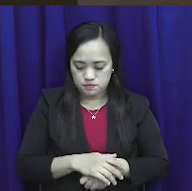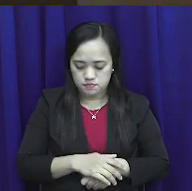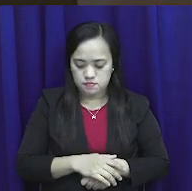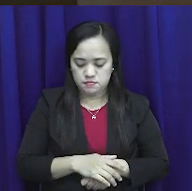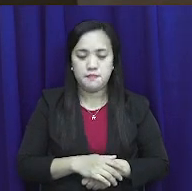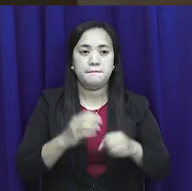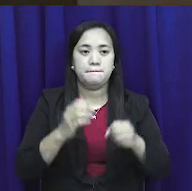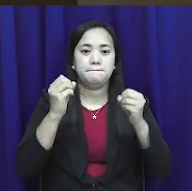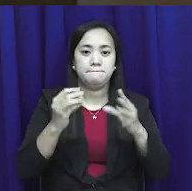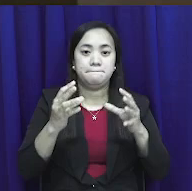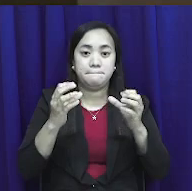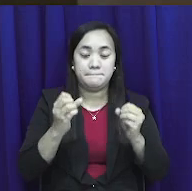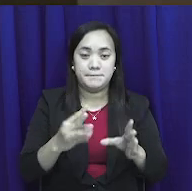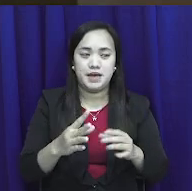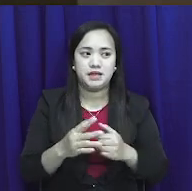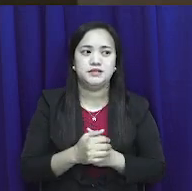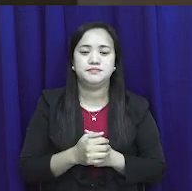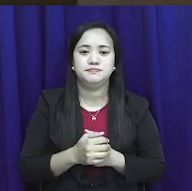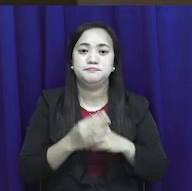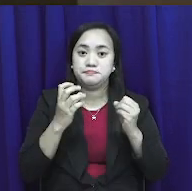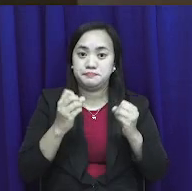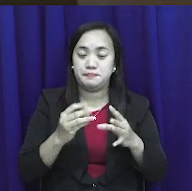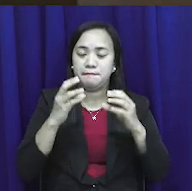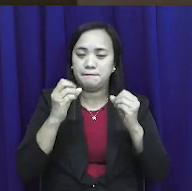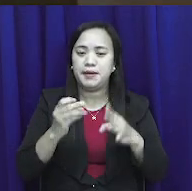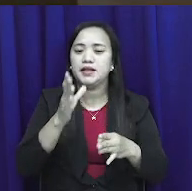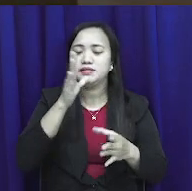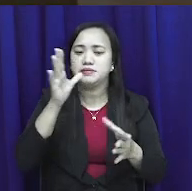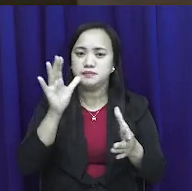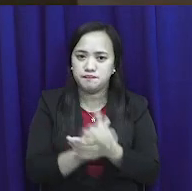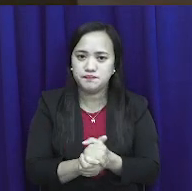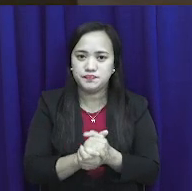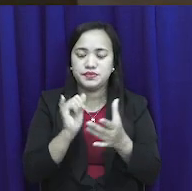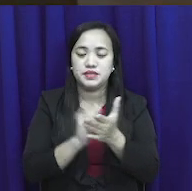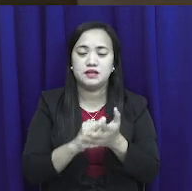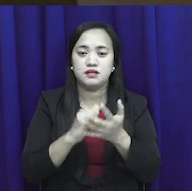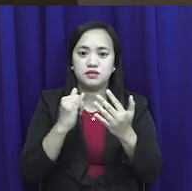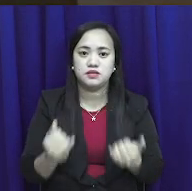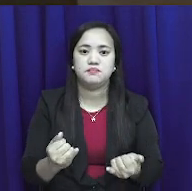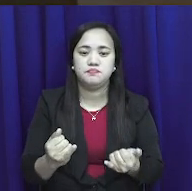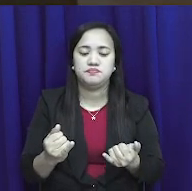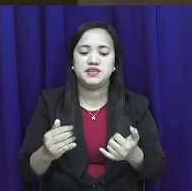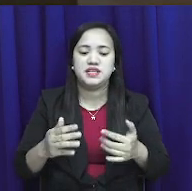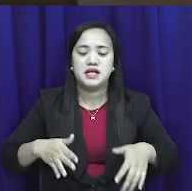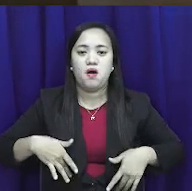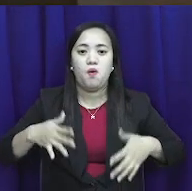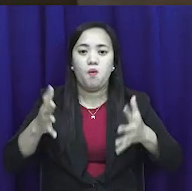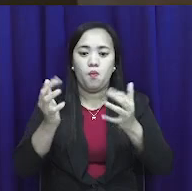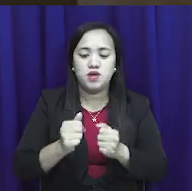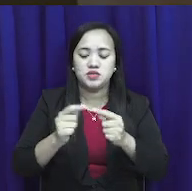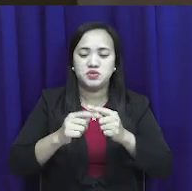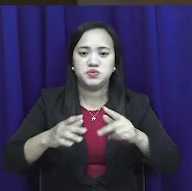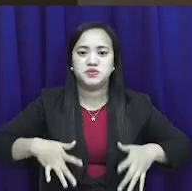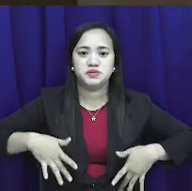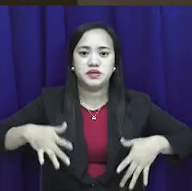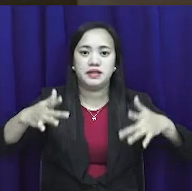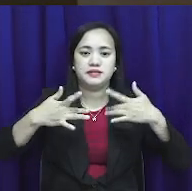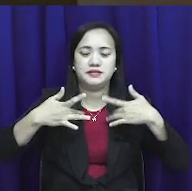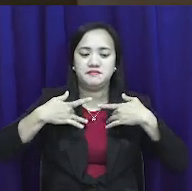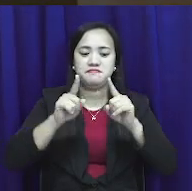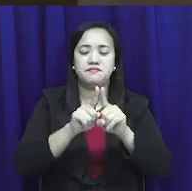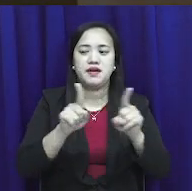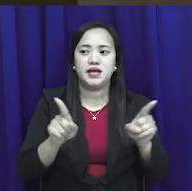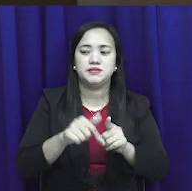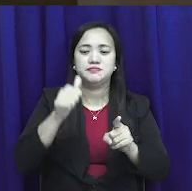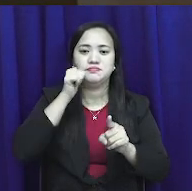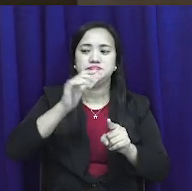makinig kayong lahat Sana nakikinig kayong lahat Maraming may asawa na buhay dalaga naku